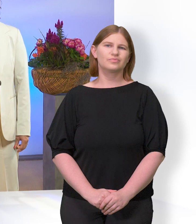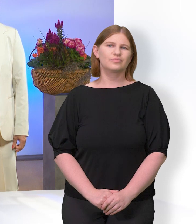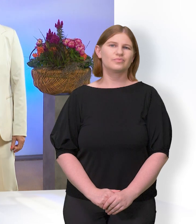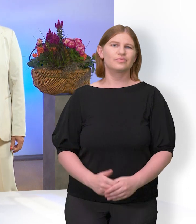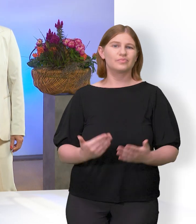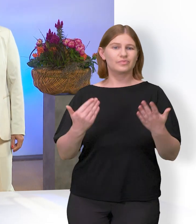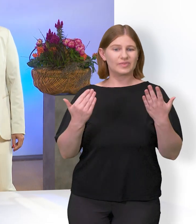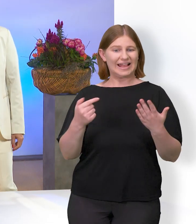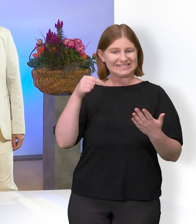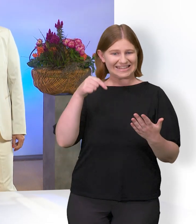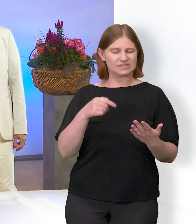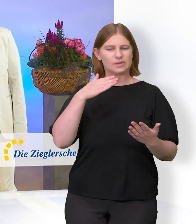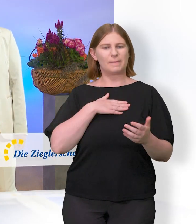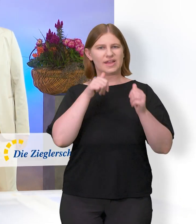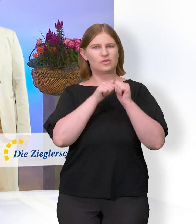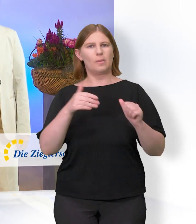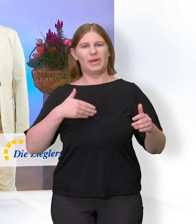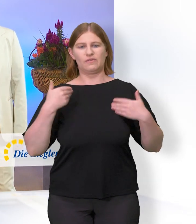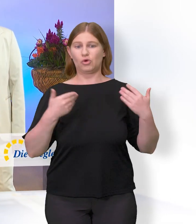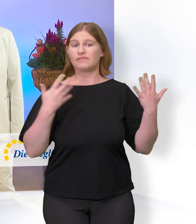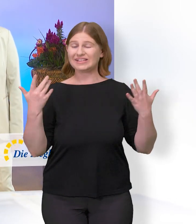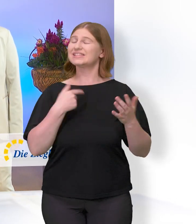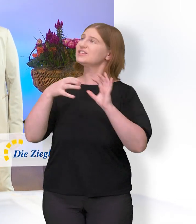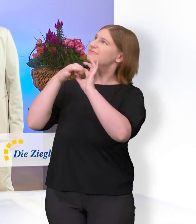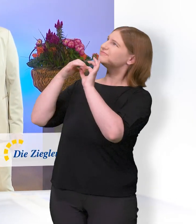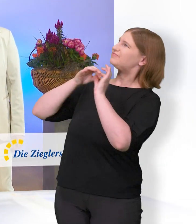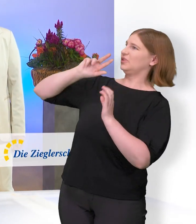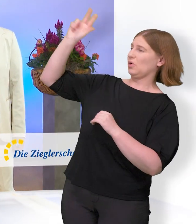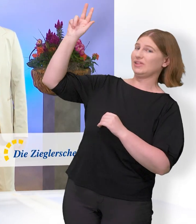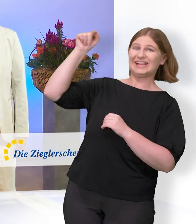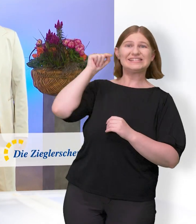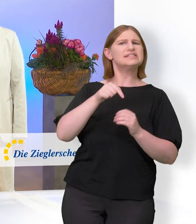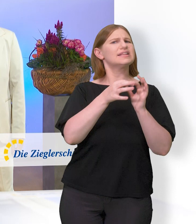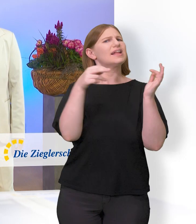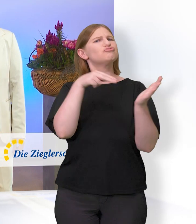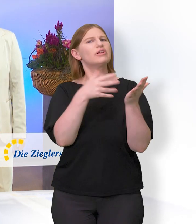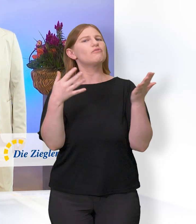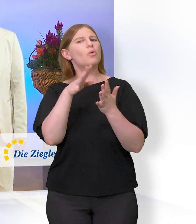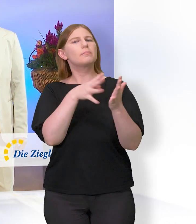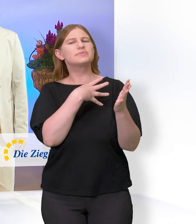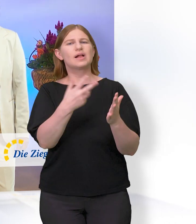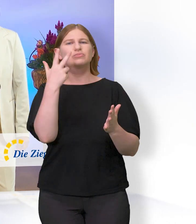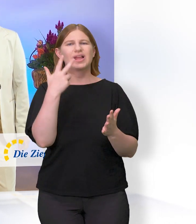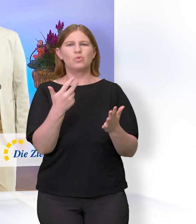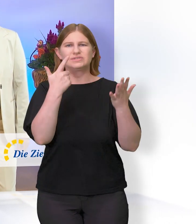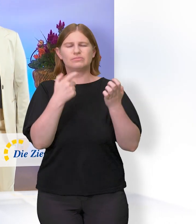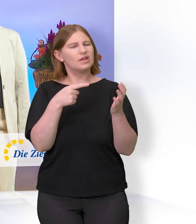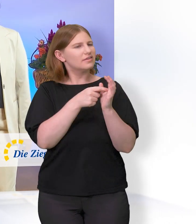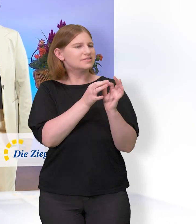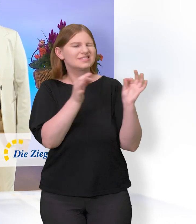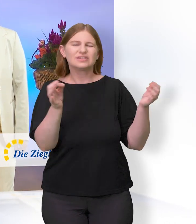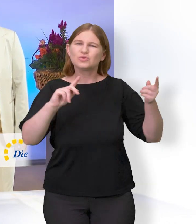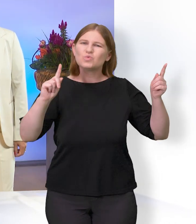Das ist mein Glück, meine Freude, dass ich mich zu Gott halte. Dieser Satz steht im Psalm 73, ein